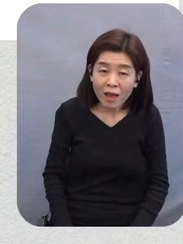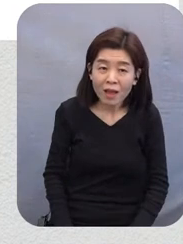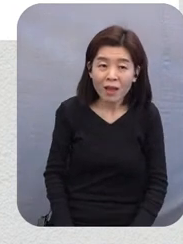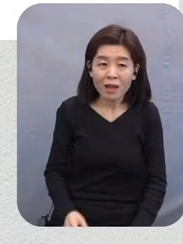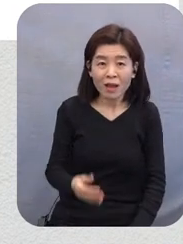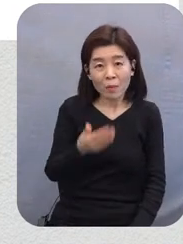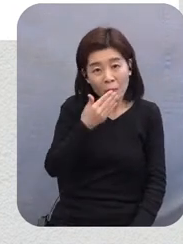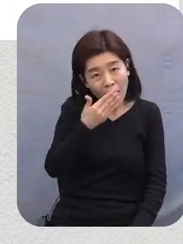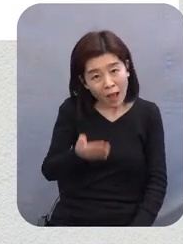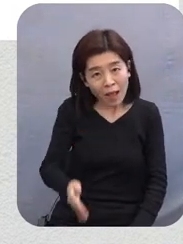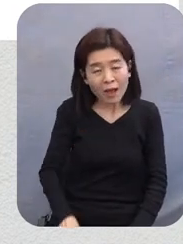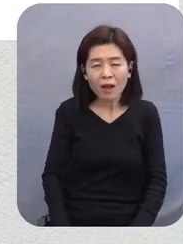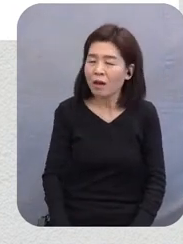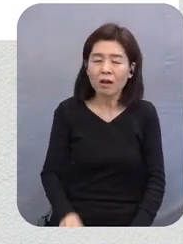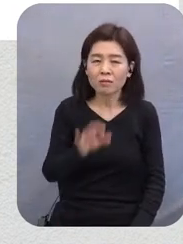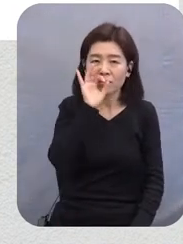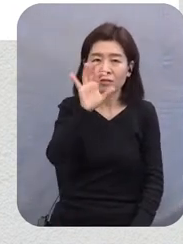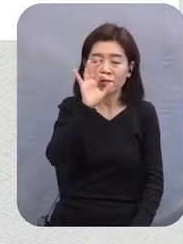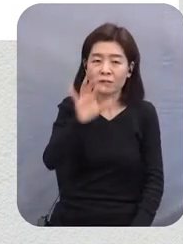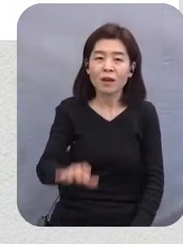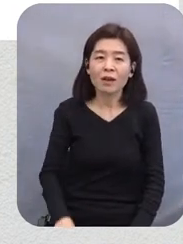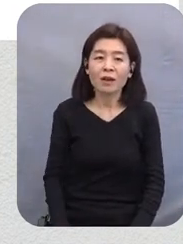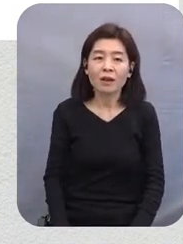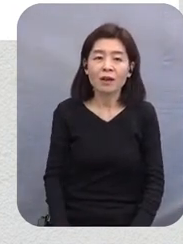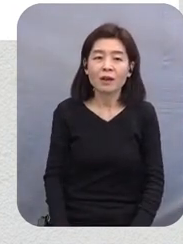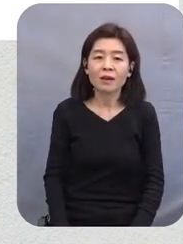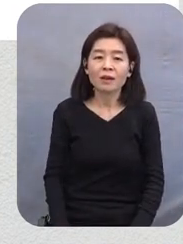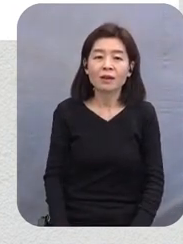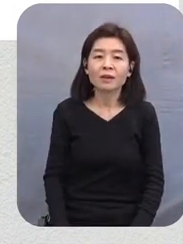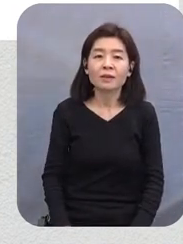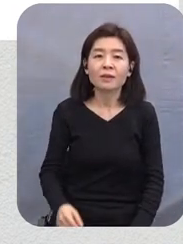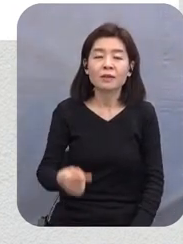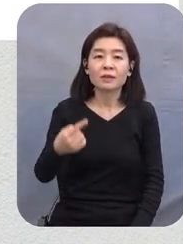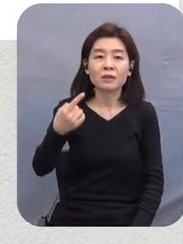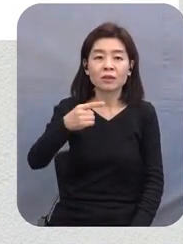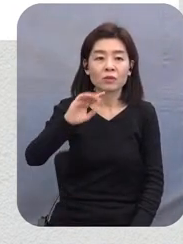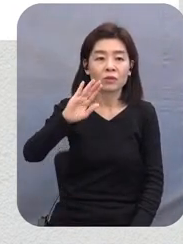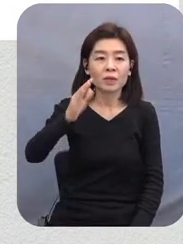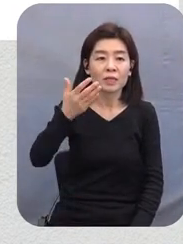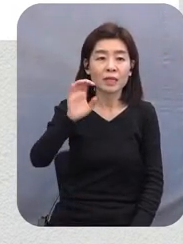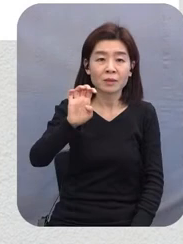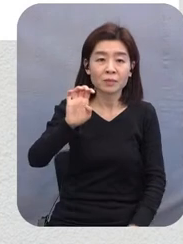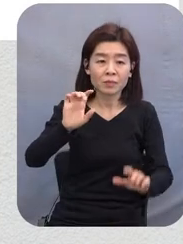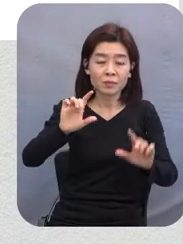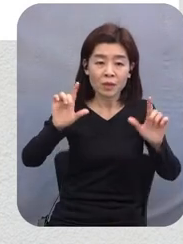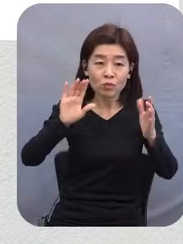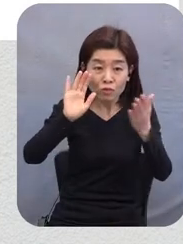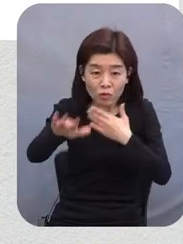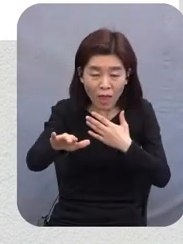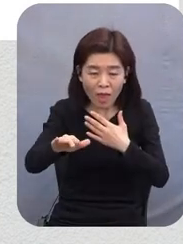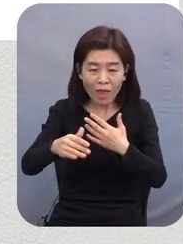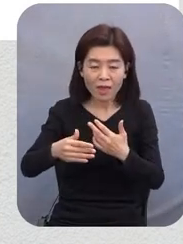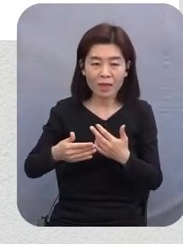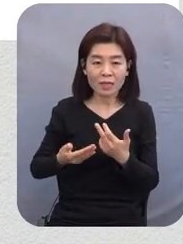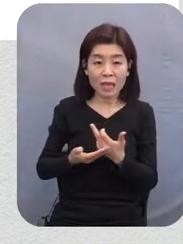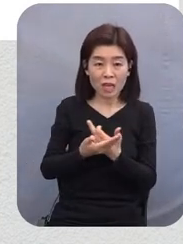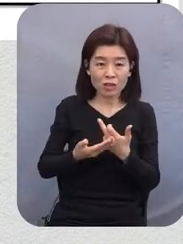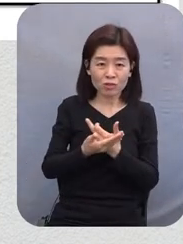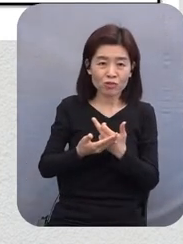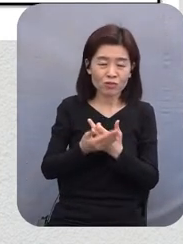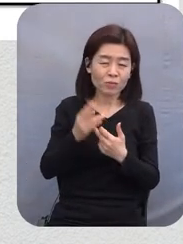없어요. 여러분, 45년도 이후에 이 나라에 엄청난 비극이 일어난 곳이 바로 제주도입니다.